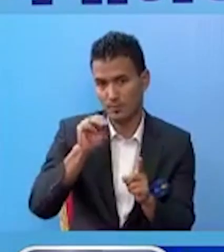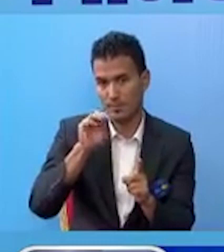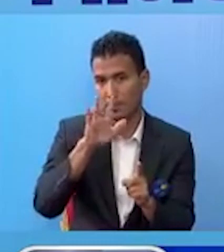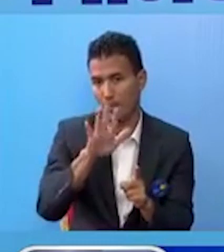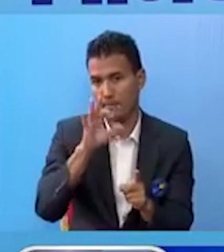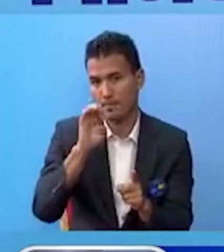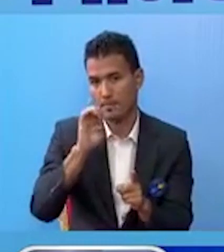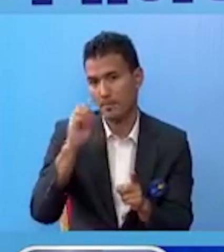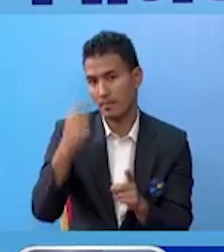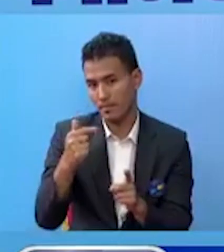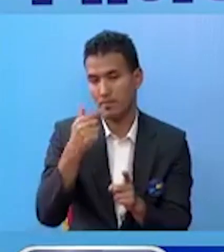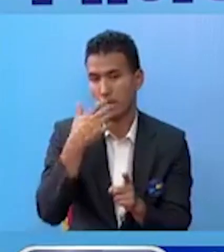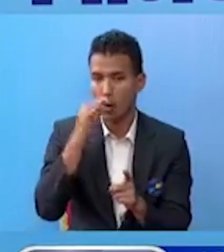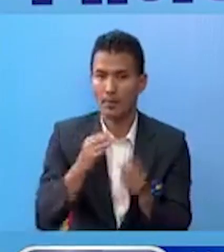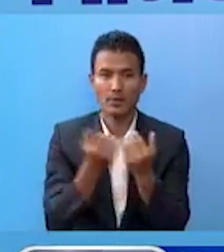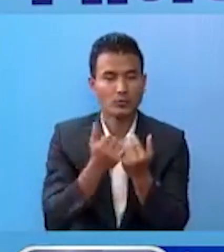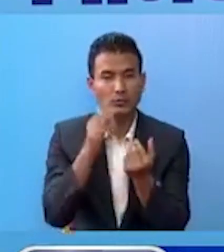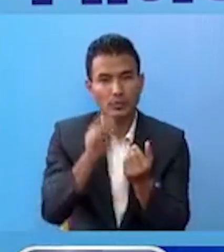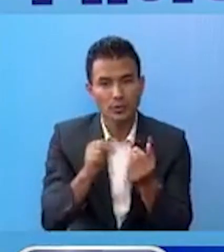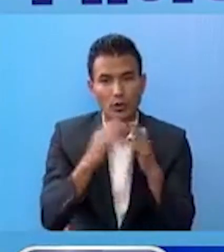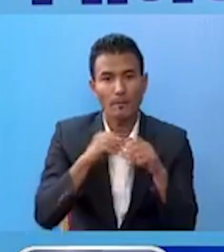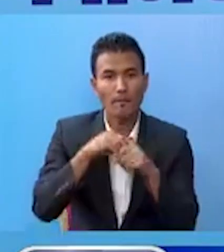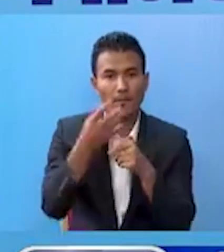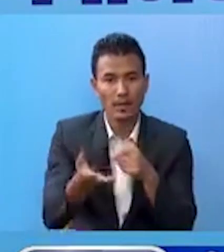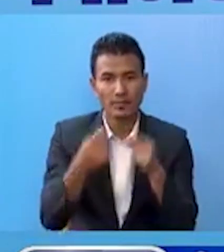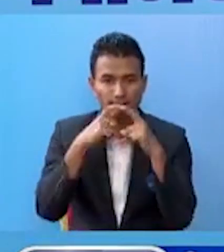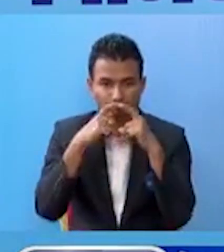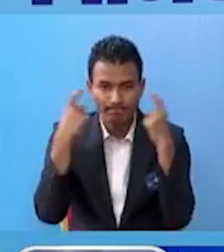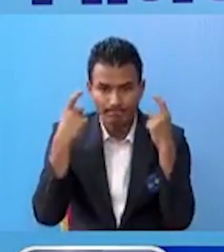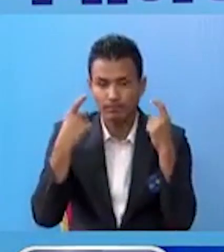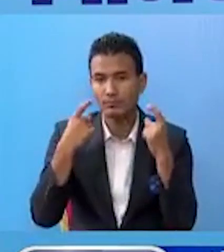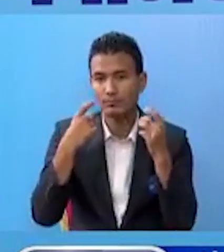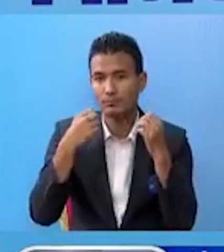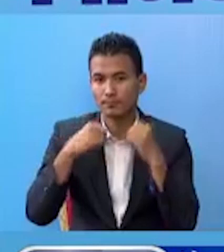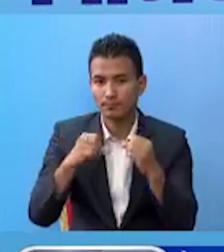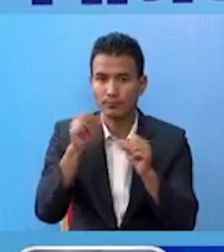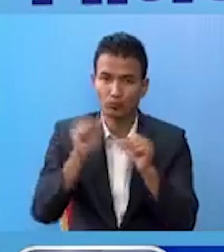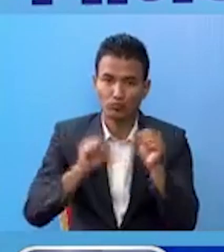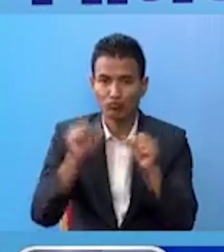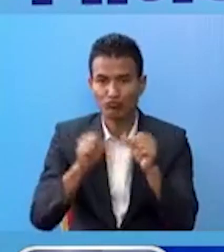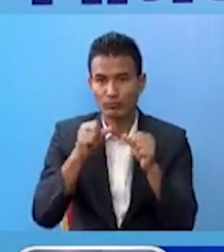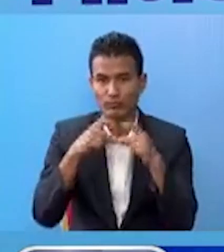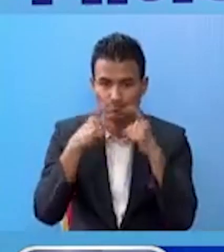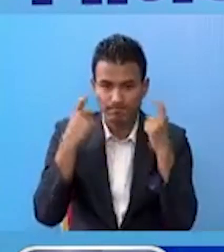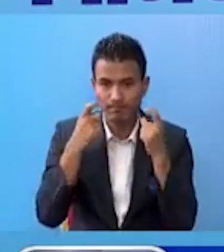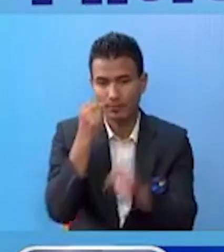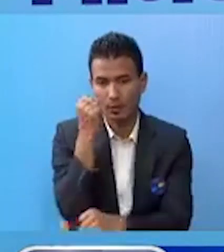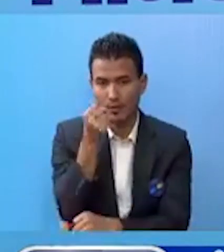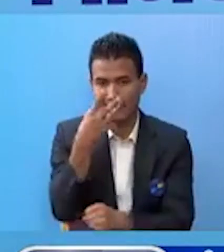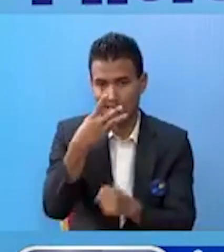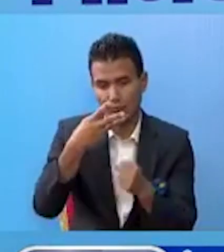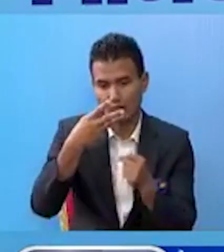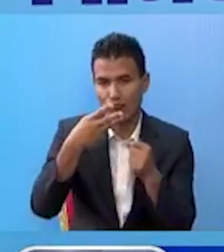अनिवार्य रूपमा कायम गर्ने, घर बाहिर जाँदा मास्क, सर्जिकल वा 3 तहको कपडाको